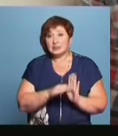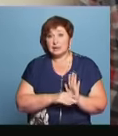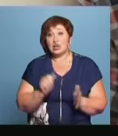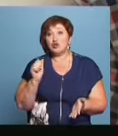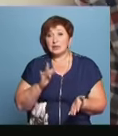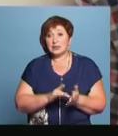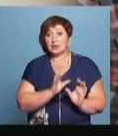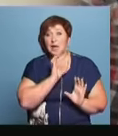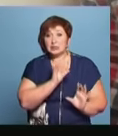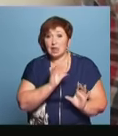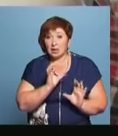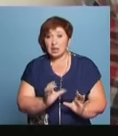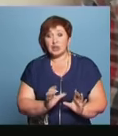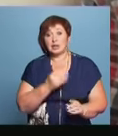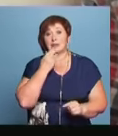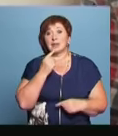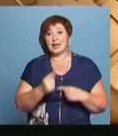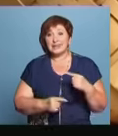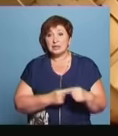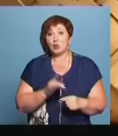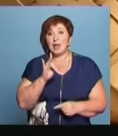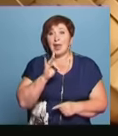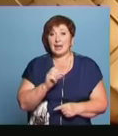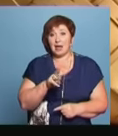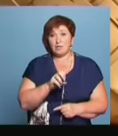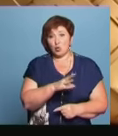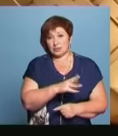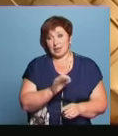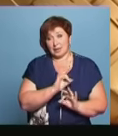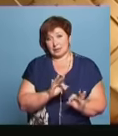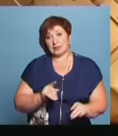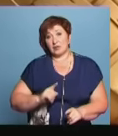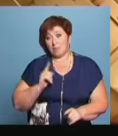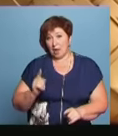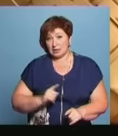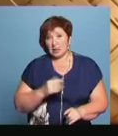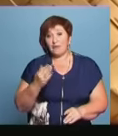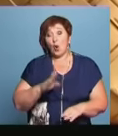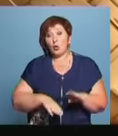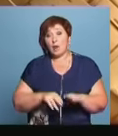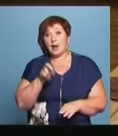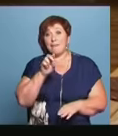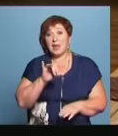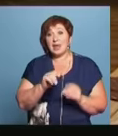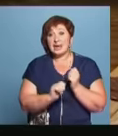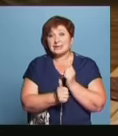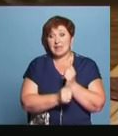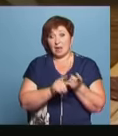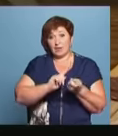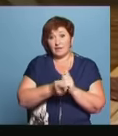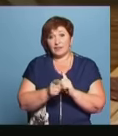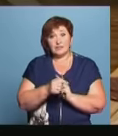– сохранять и развивать традиционные ремесла, рассказывает мастер Ольга Юшкова. В ее руках береста превращаются во